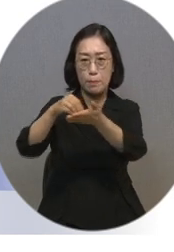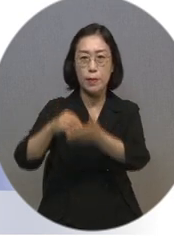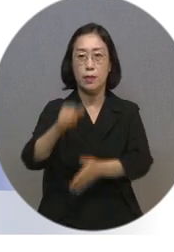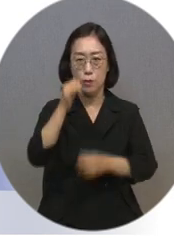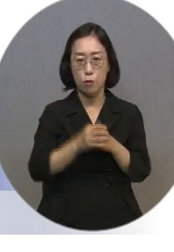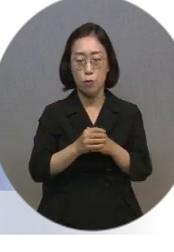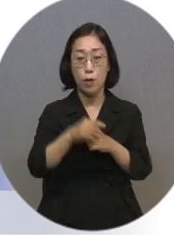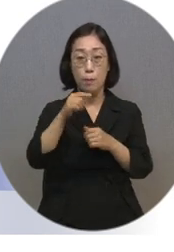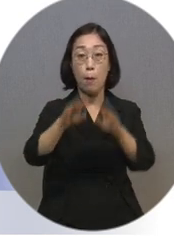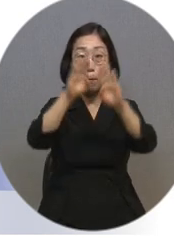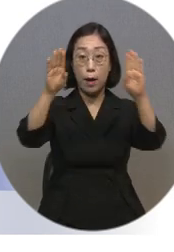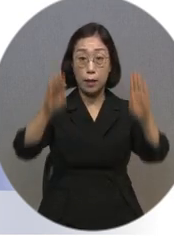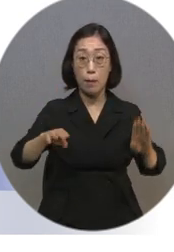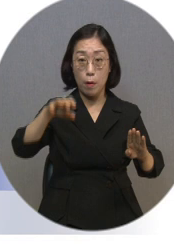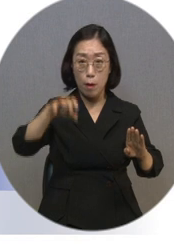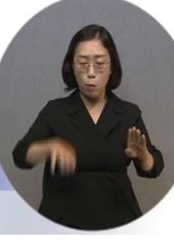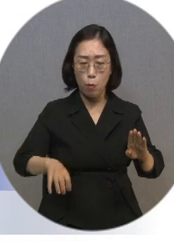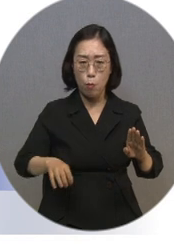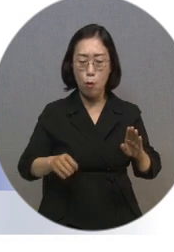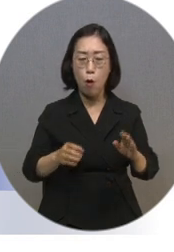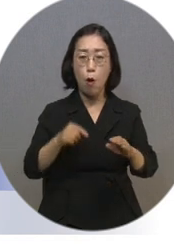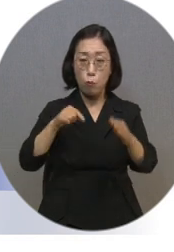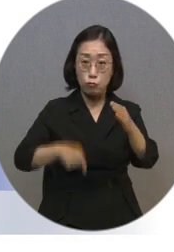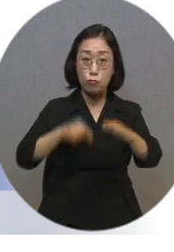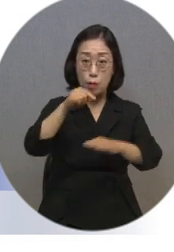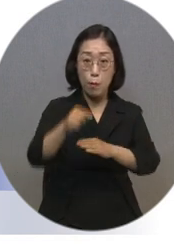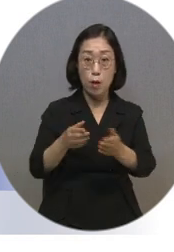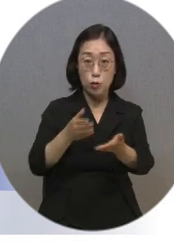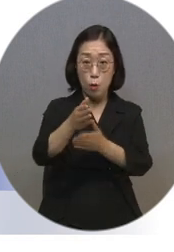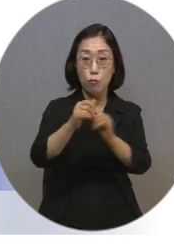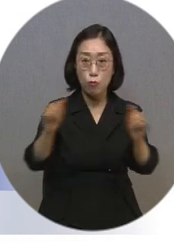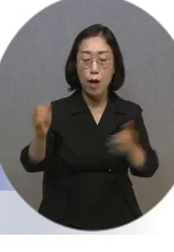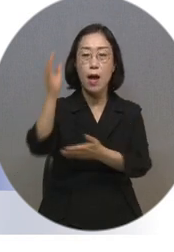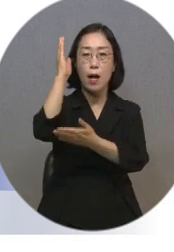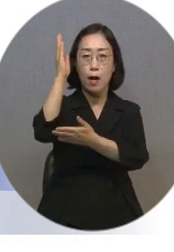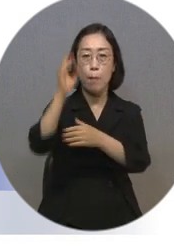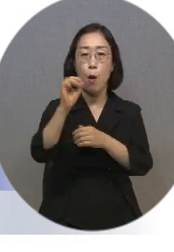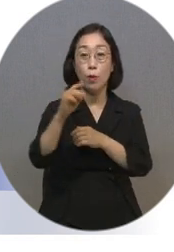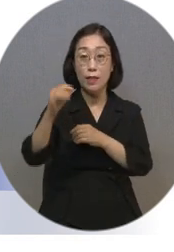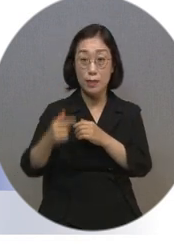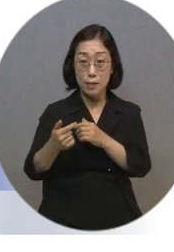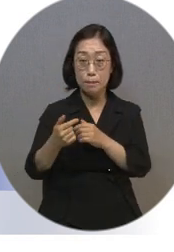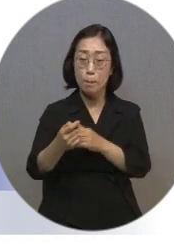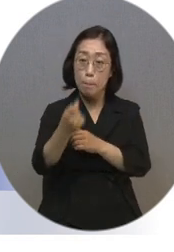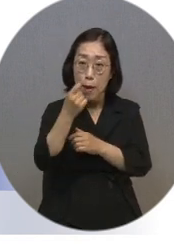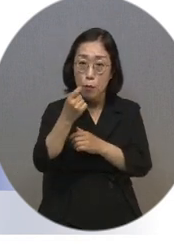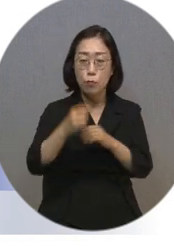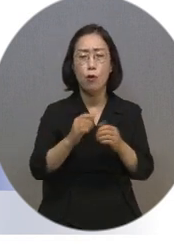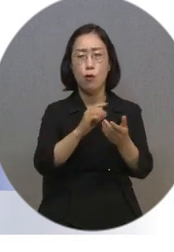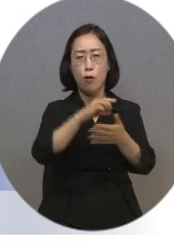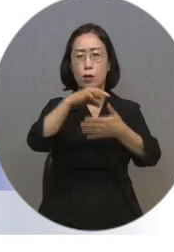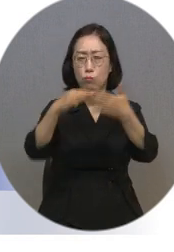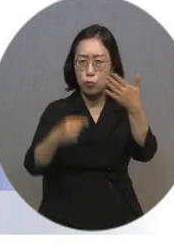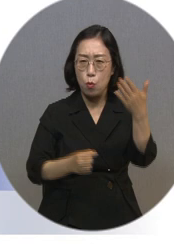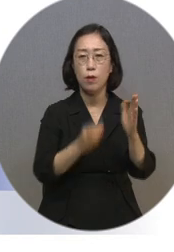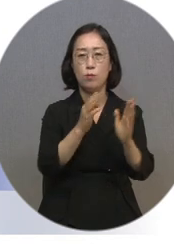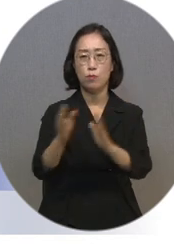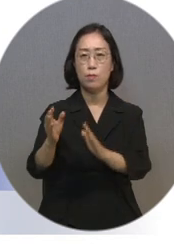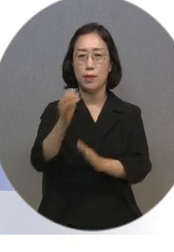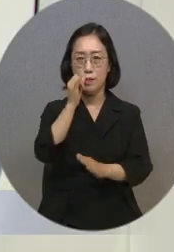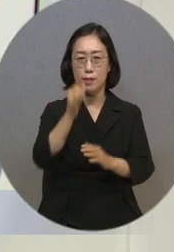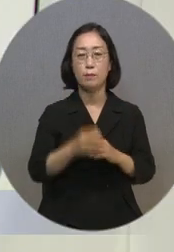이번 박람회에서는 국내외 전문가들의 특별 강연을 들을 수 있는 이 오티즘 스쿨 등 다양한 프로그램으로 구성되어